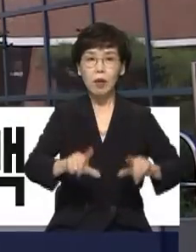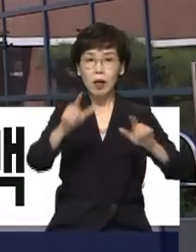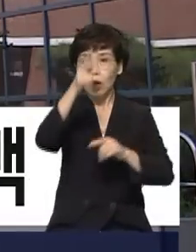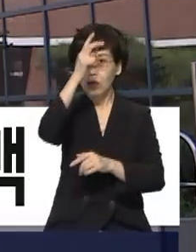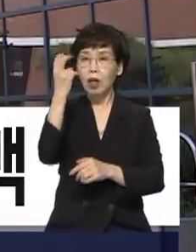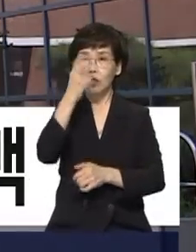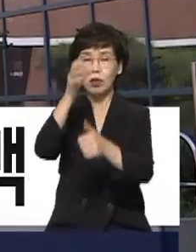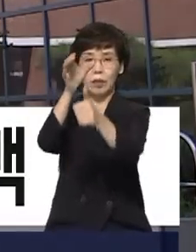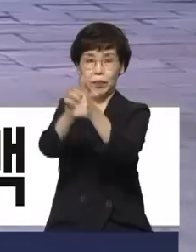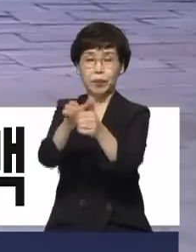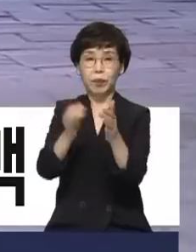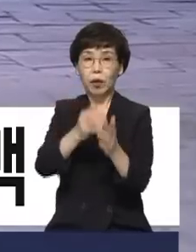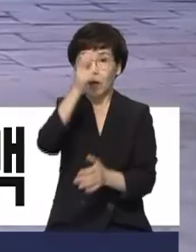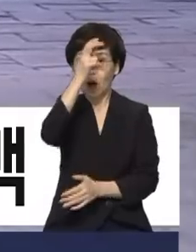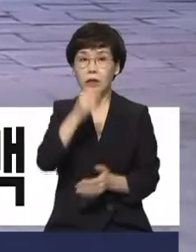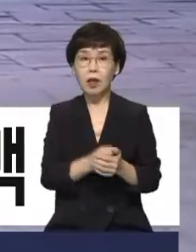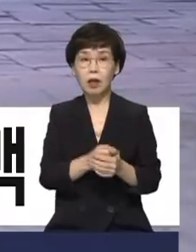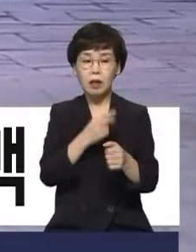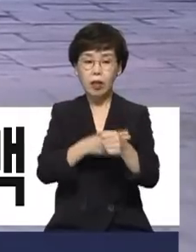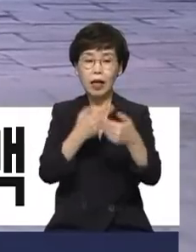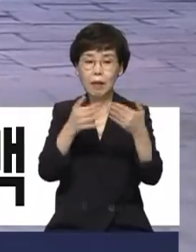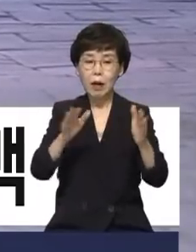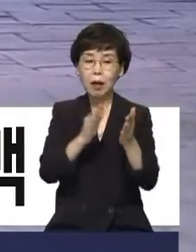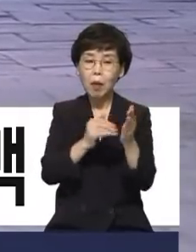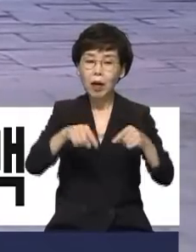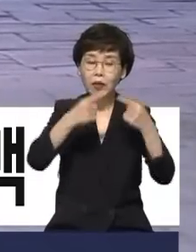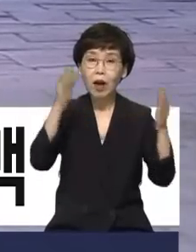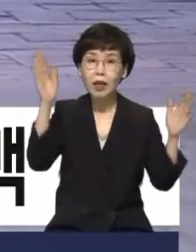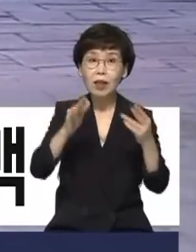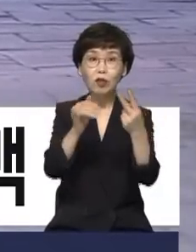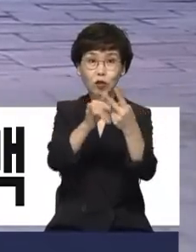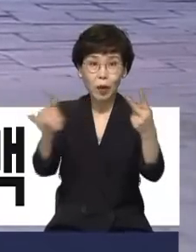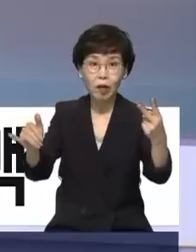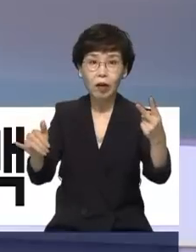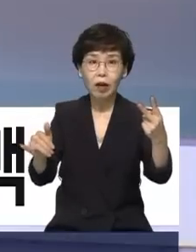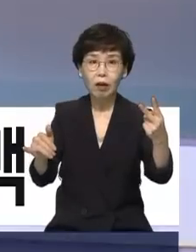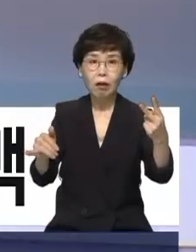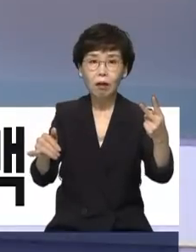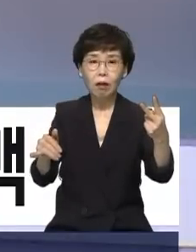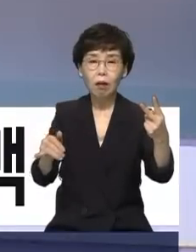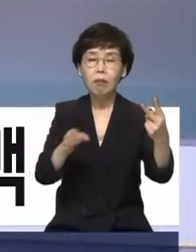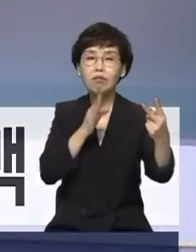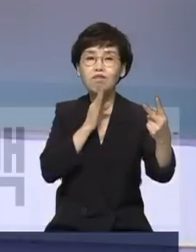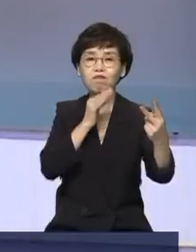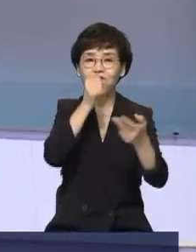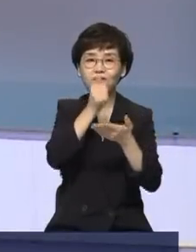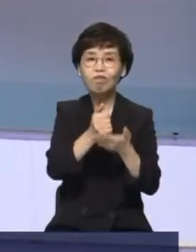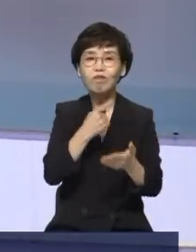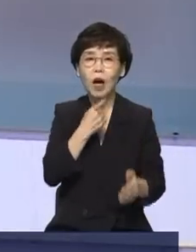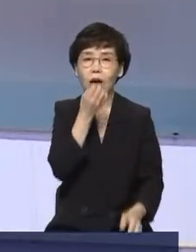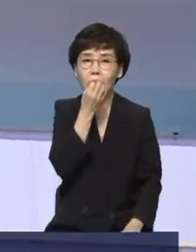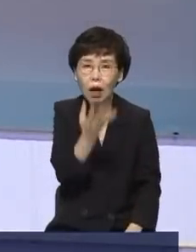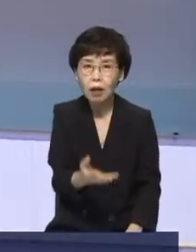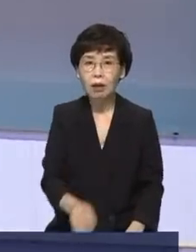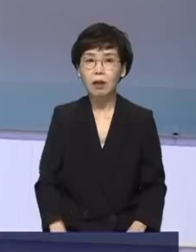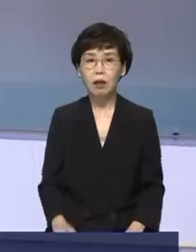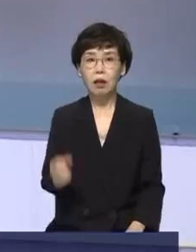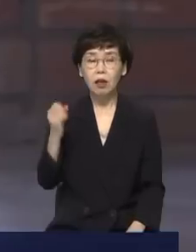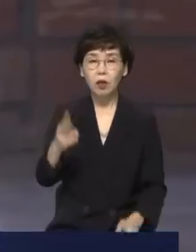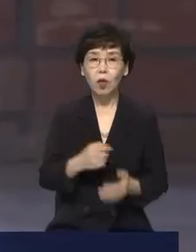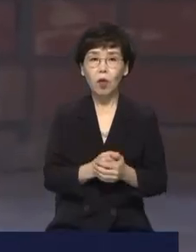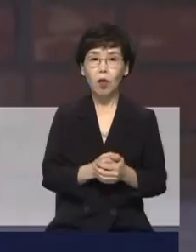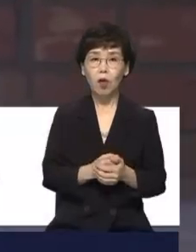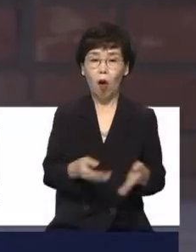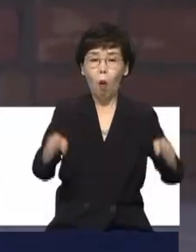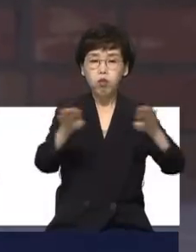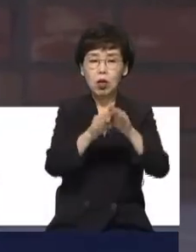의뢰했고 경찰은 교무실에 침입한 학생 두 명으로부터 범행 자백을 받아냈습니다 또 건 점을 침입과